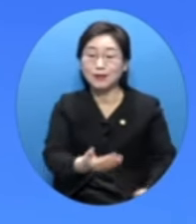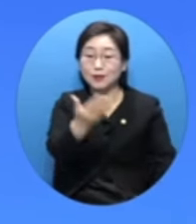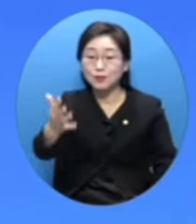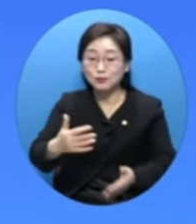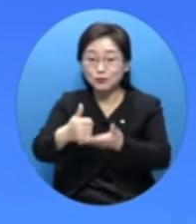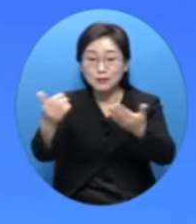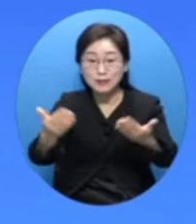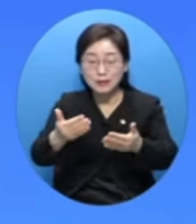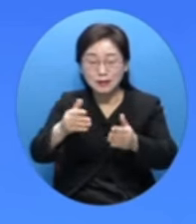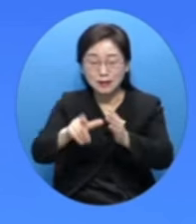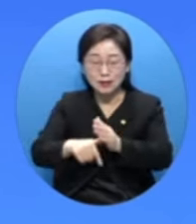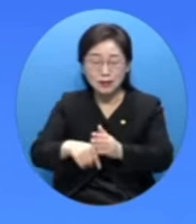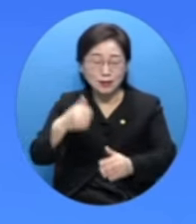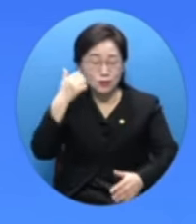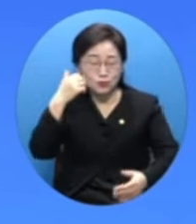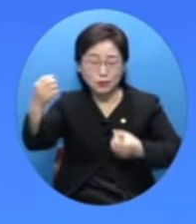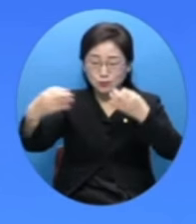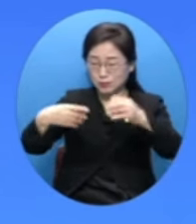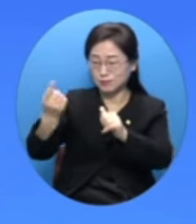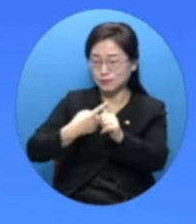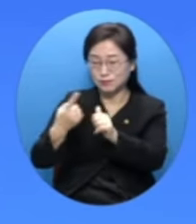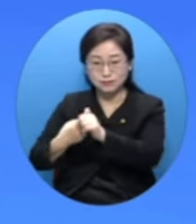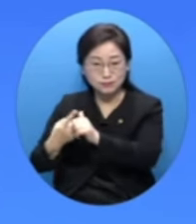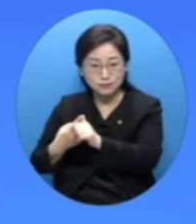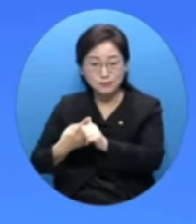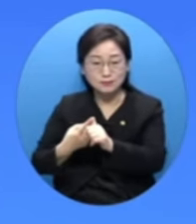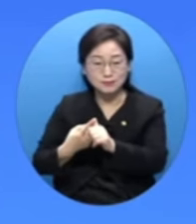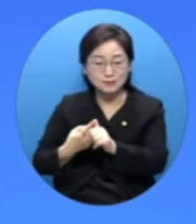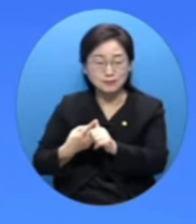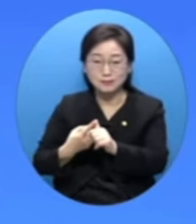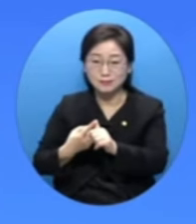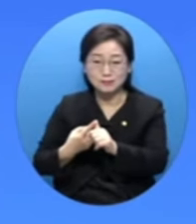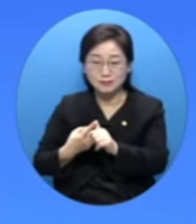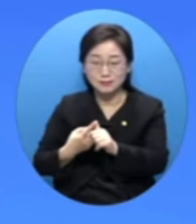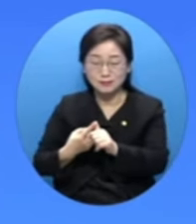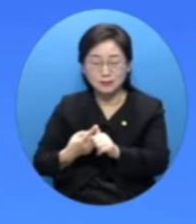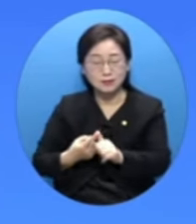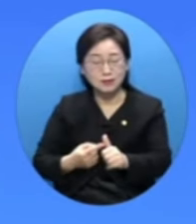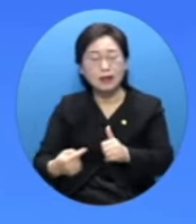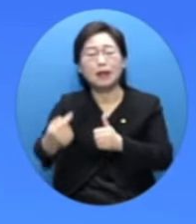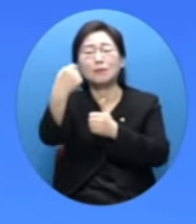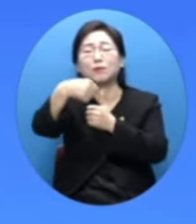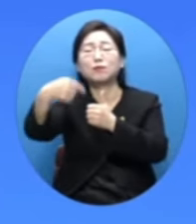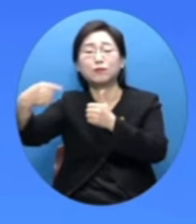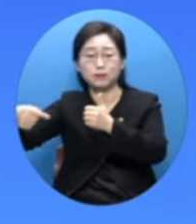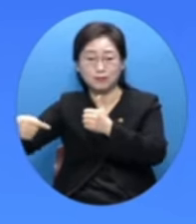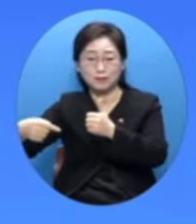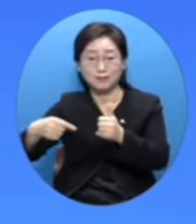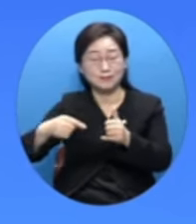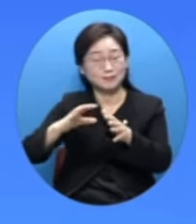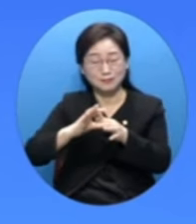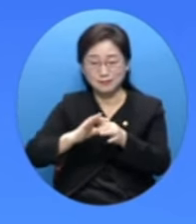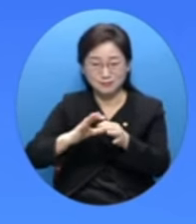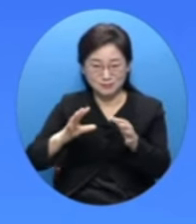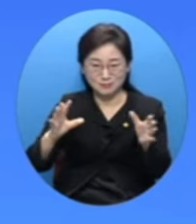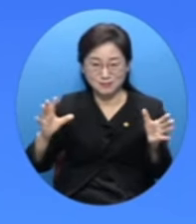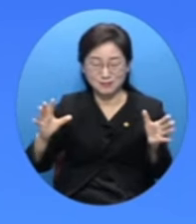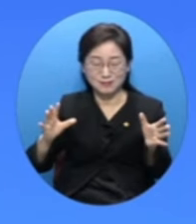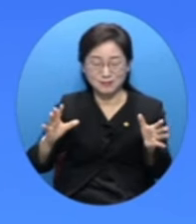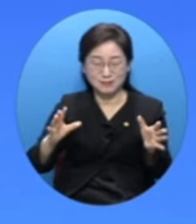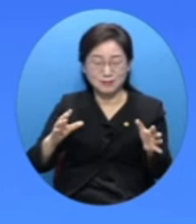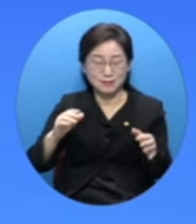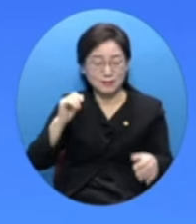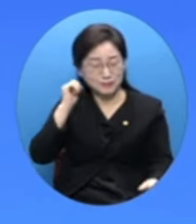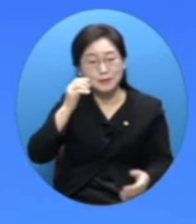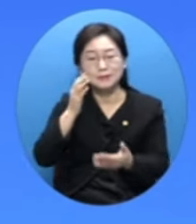할 때 누가 뭐라고 나를 욕해도 왜 그런 식으로 예수 믿냐고 야단을 쳐도 그런 비난에 귀를 기르지 않게